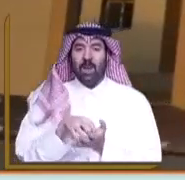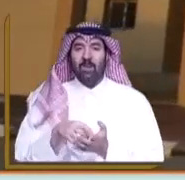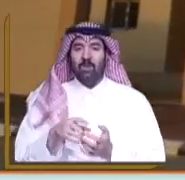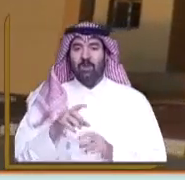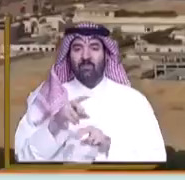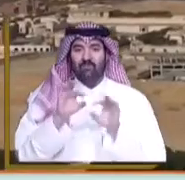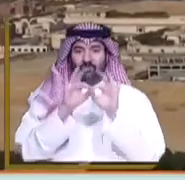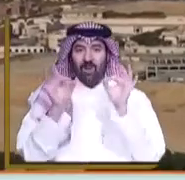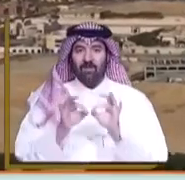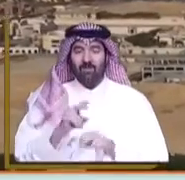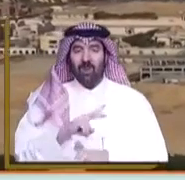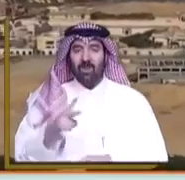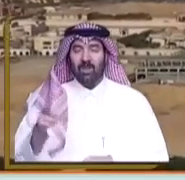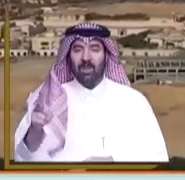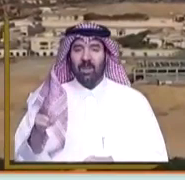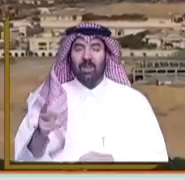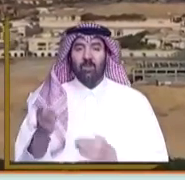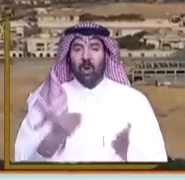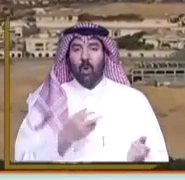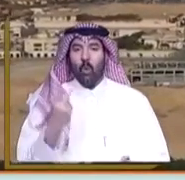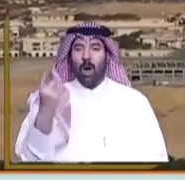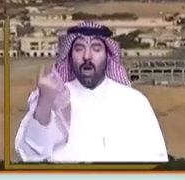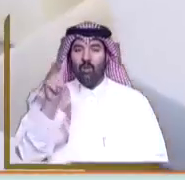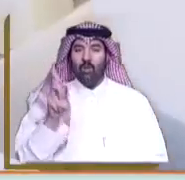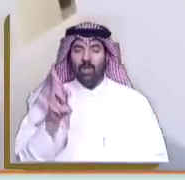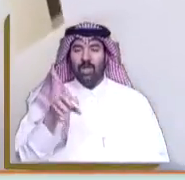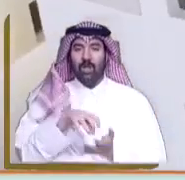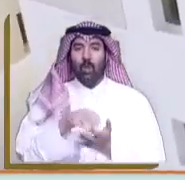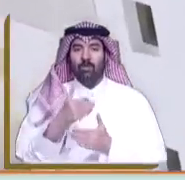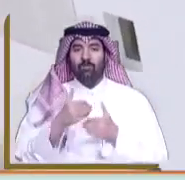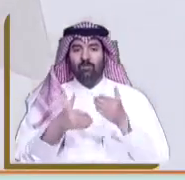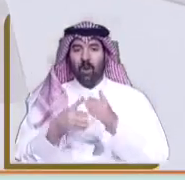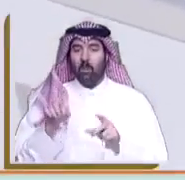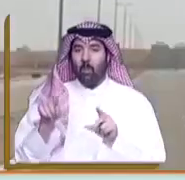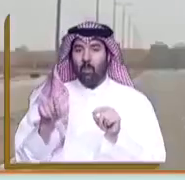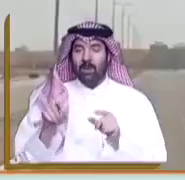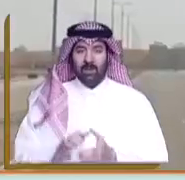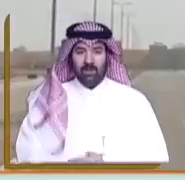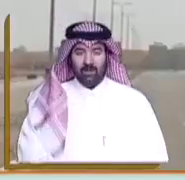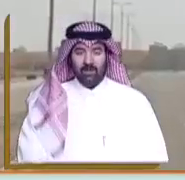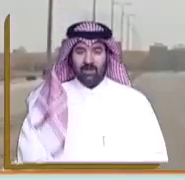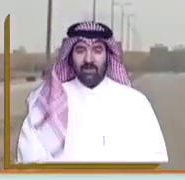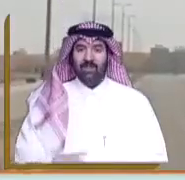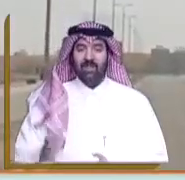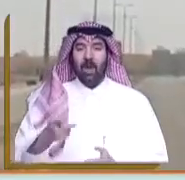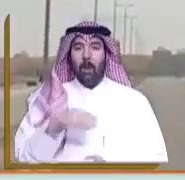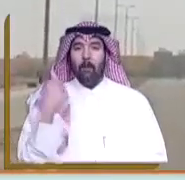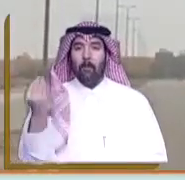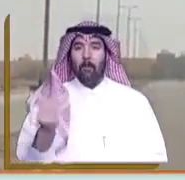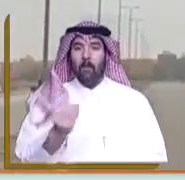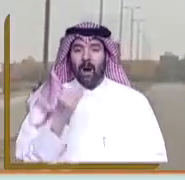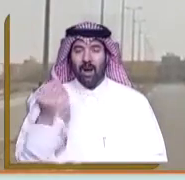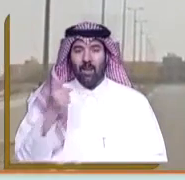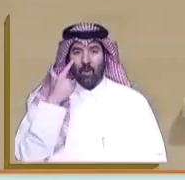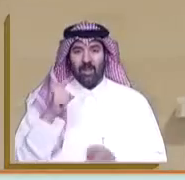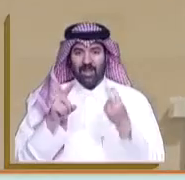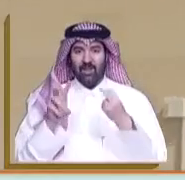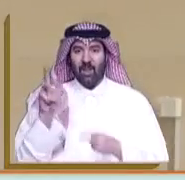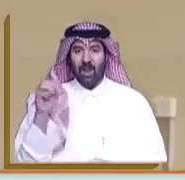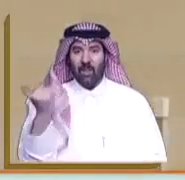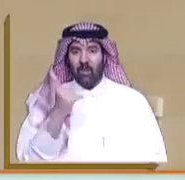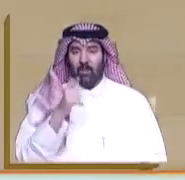وجهات عارضة من 21 دولة تستعرض مشاريعها العقارية المميزة. كما يضم المعرض مشاريع رؤية 2030